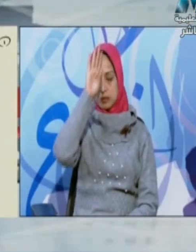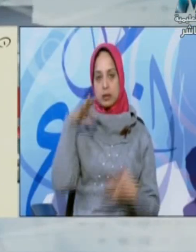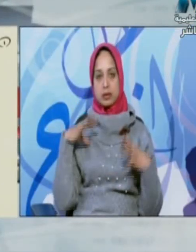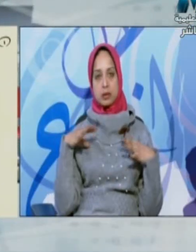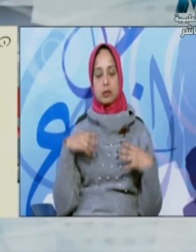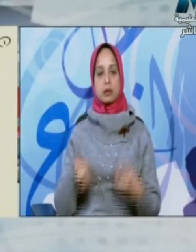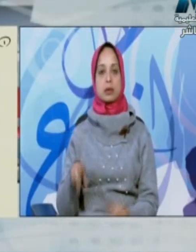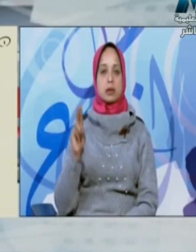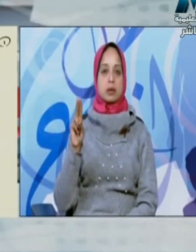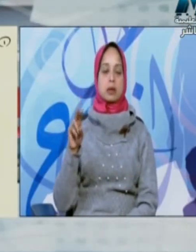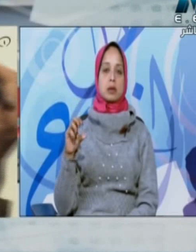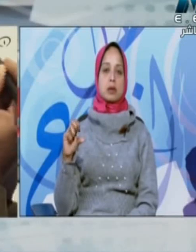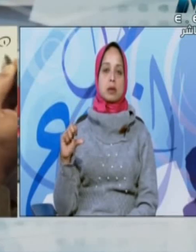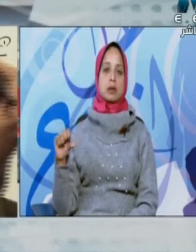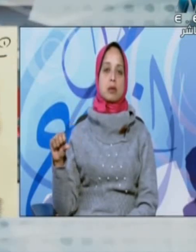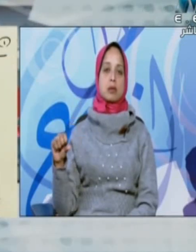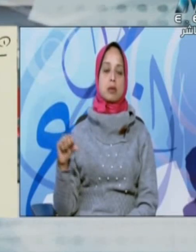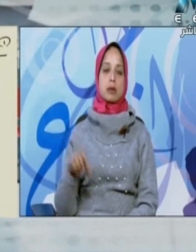نسيم.